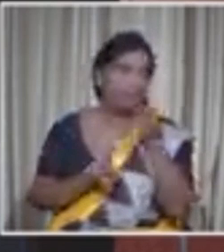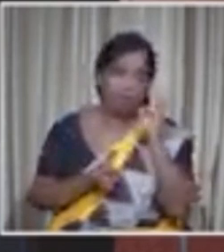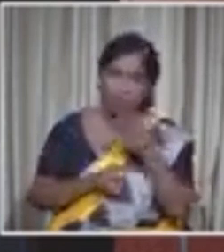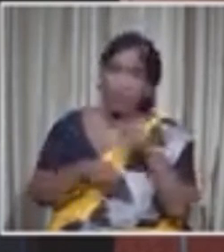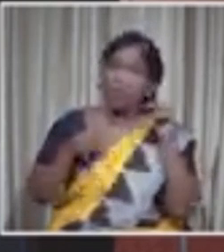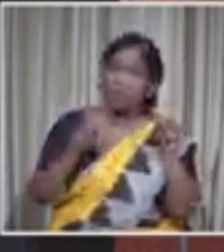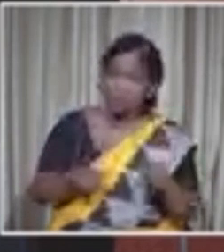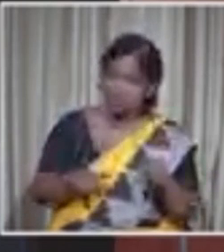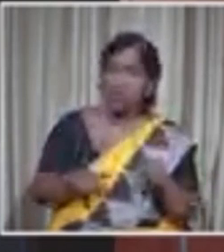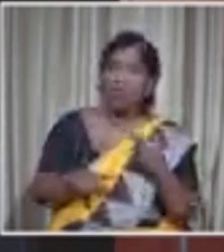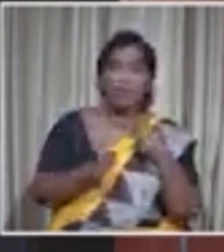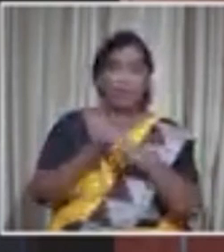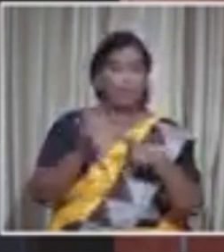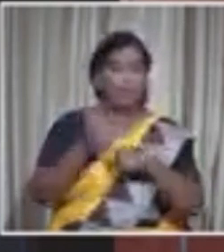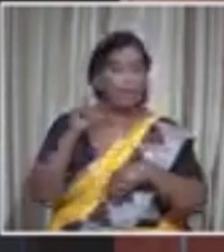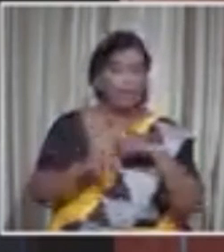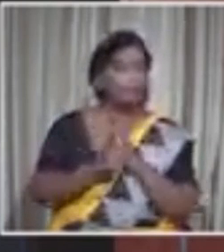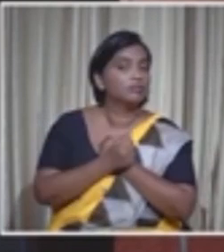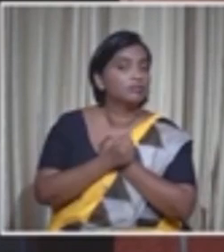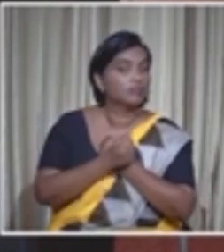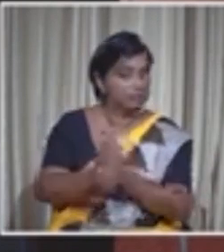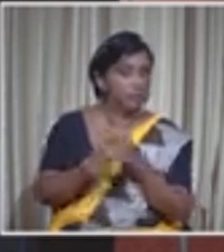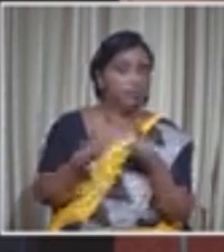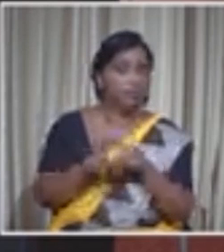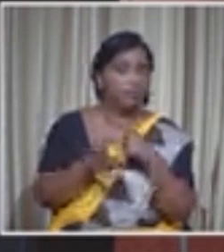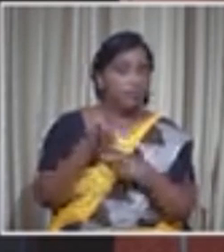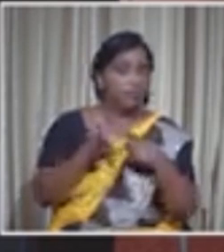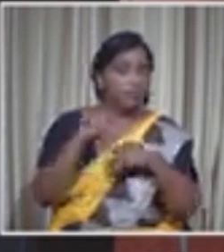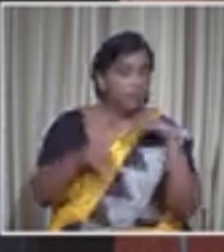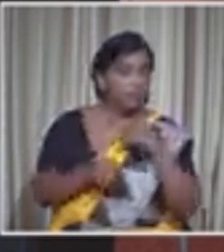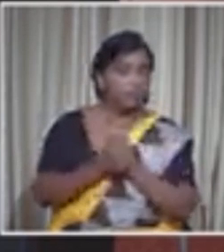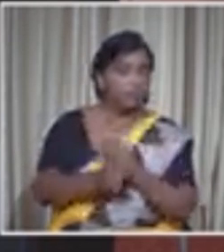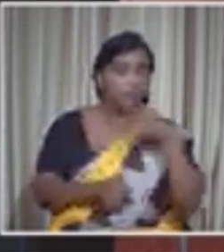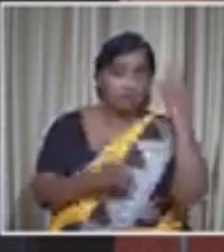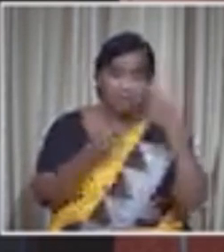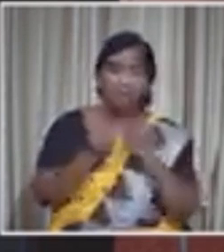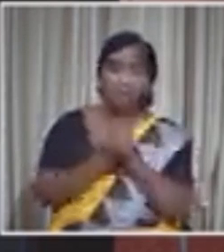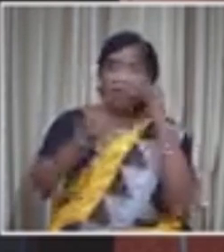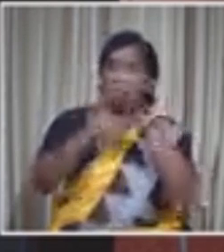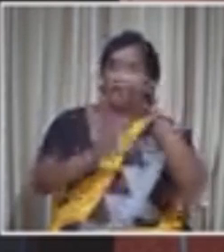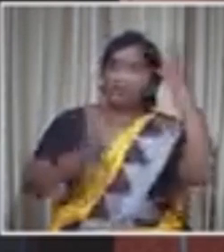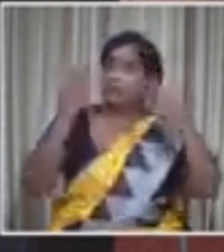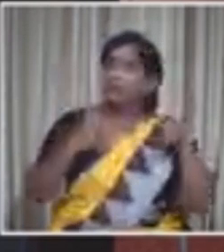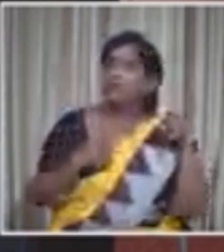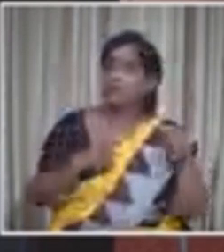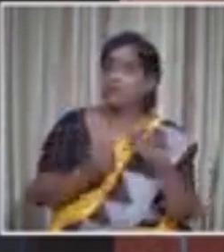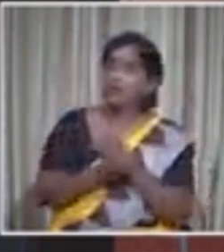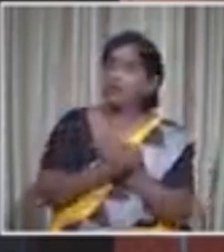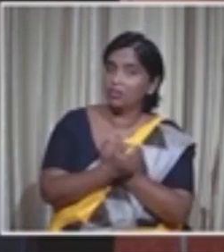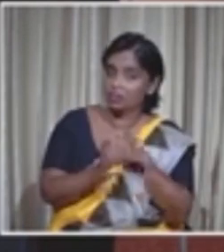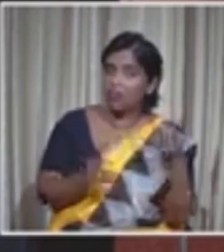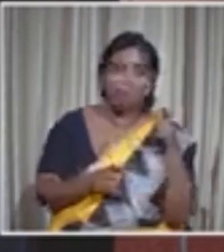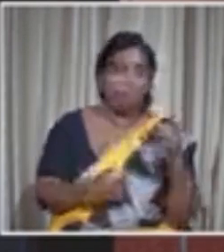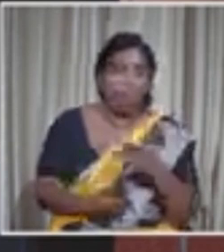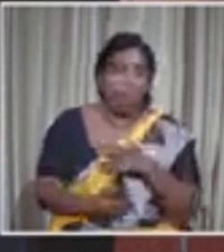அரசியல் கைதிகளாக தமிழ் அரசியல் கைதிகள் சிறையிலே செத்துக் கொண்டிருக்கிறார்கள். அவர்களை விடுதலை செய்வதற்கு இந்த அரசாங்கத்திடம் நல்லெண்ணம் இல்லை. போராடுகின்ற